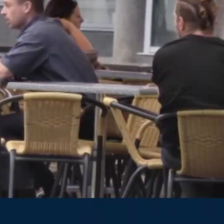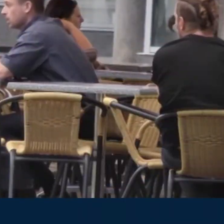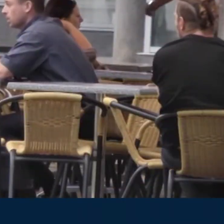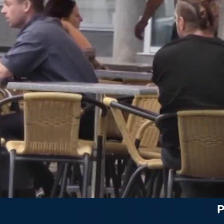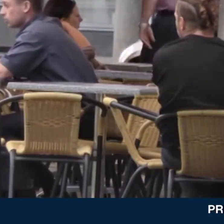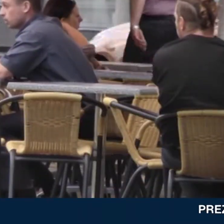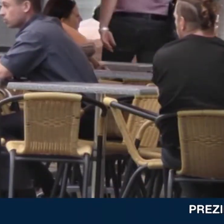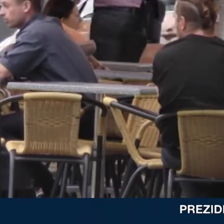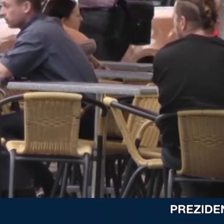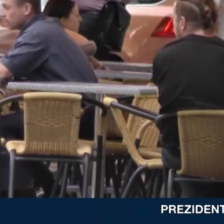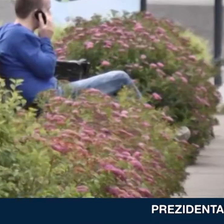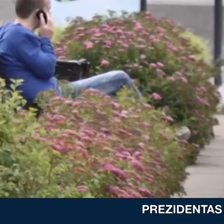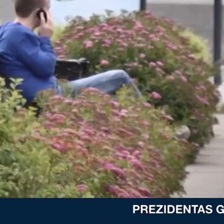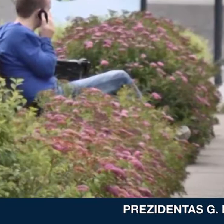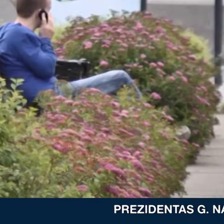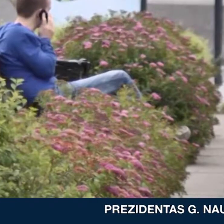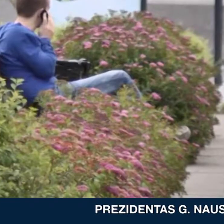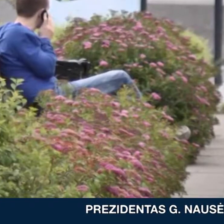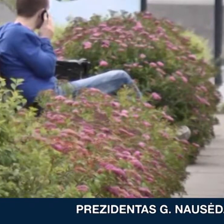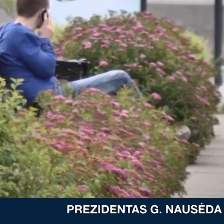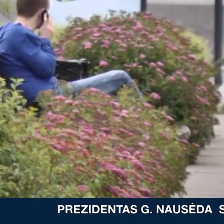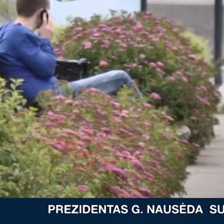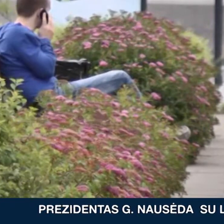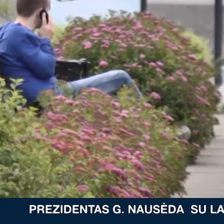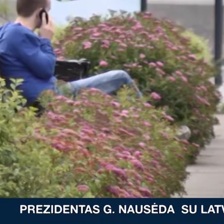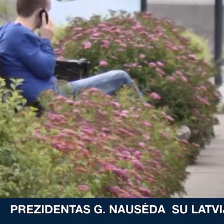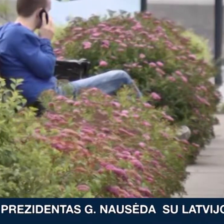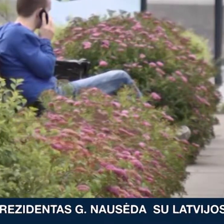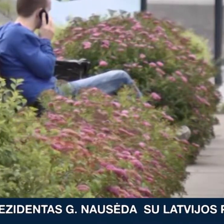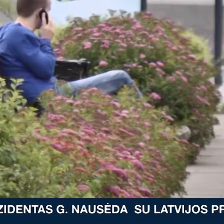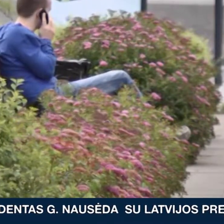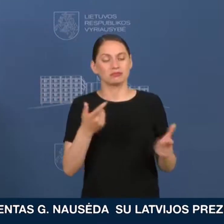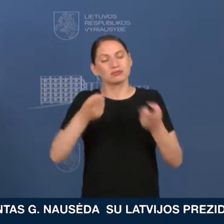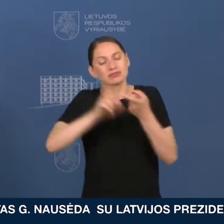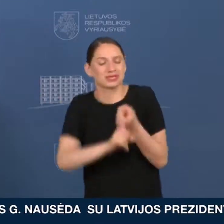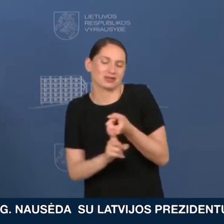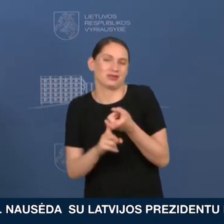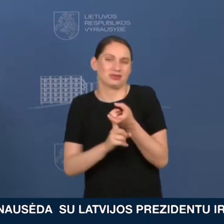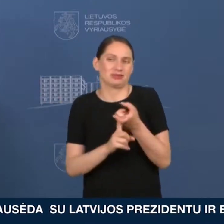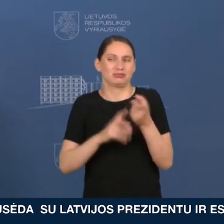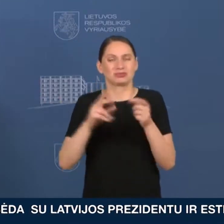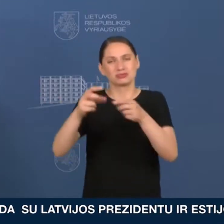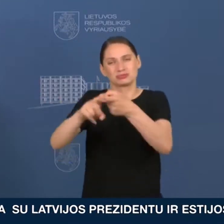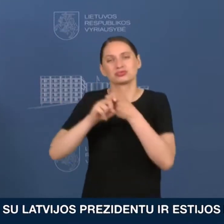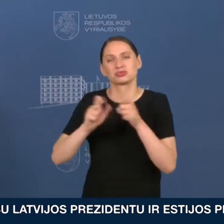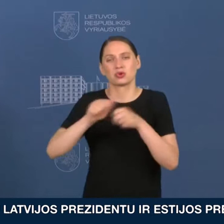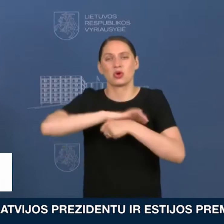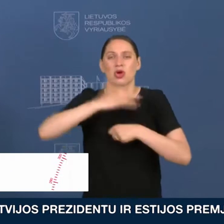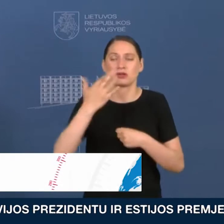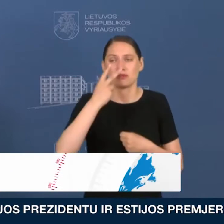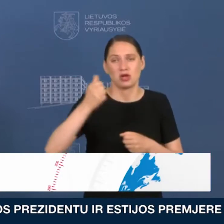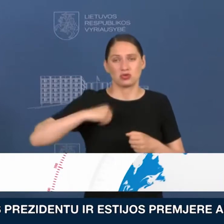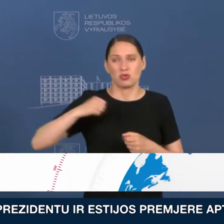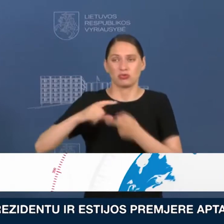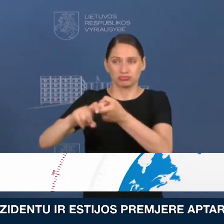Jeigu epidemiologinė situacija toliau gerės, valdžia žada netrukus užbaigti karantiną. Visi matom, kad atveju skaičius mažėja,